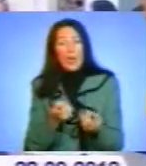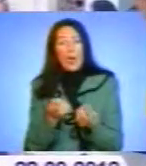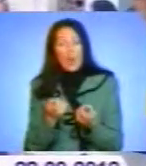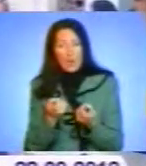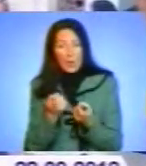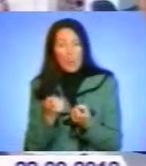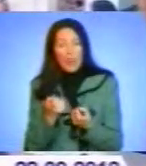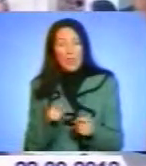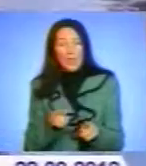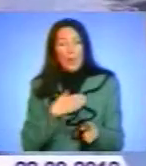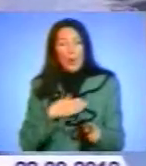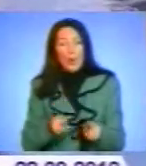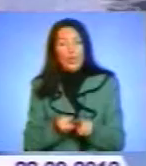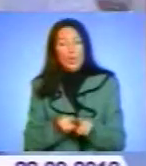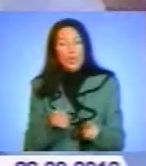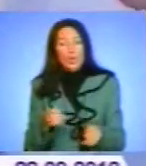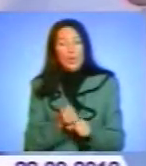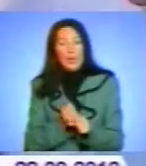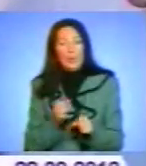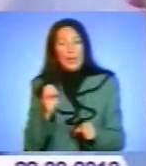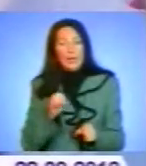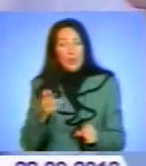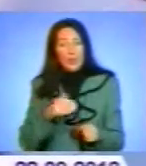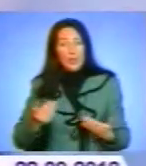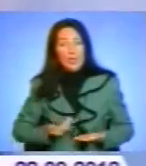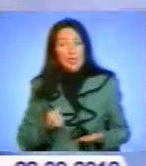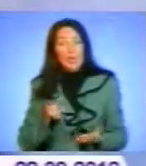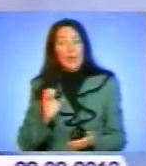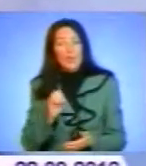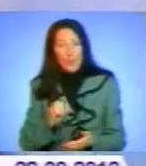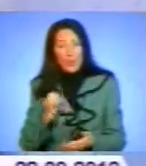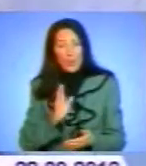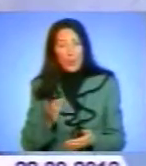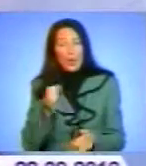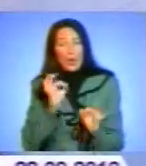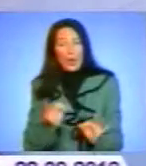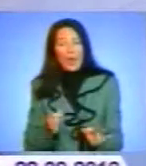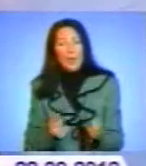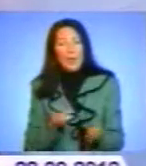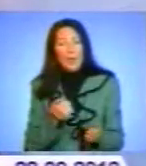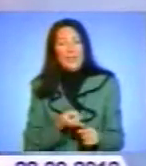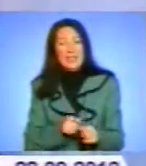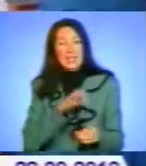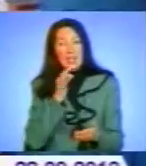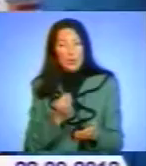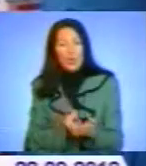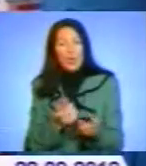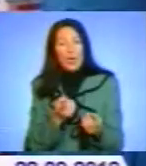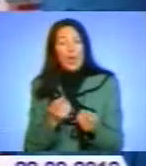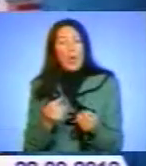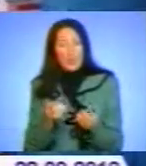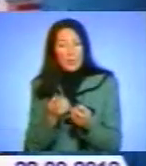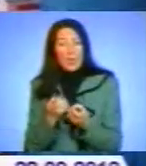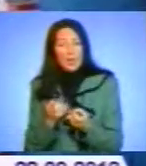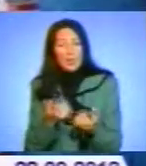Європі, бути на рівні Європи. На думку Петра Івановича, було б правильно, якби цей досвід перейняли і наші правоохоронці, адже потреба у крові щороку